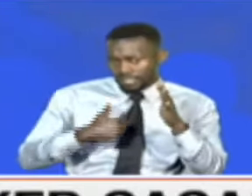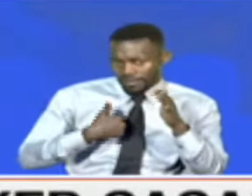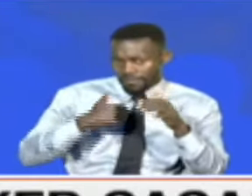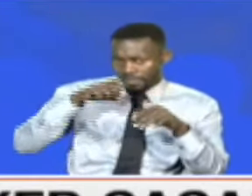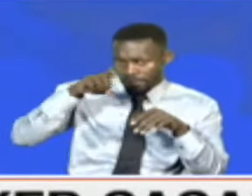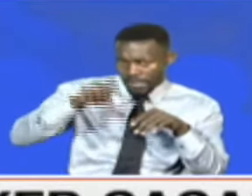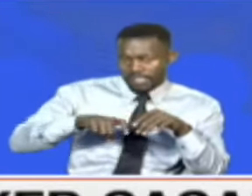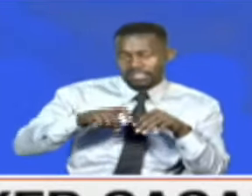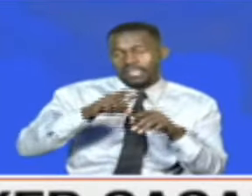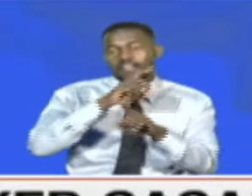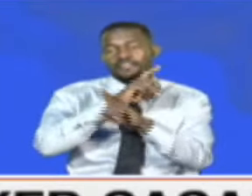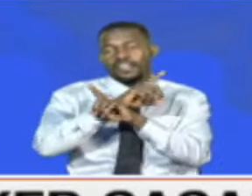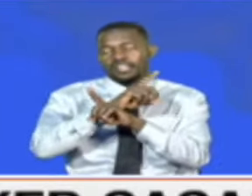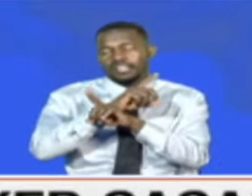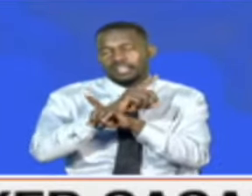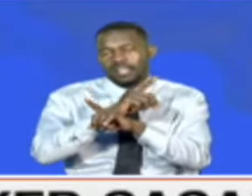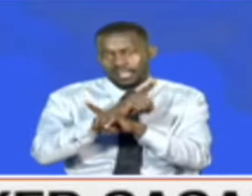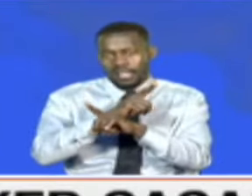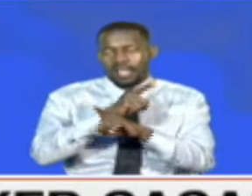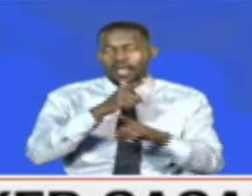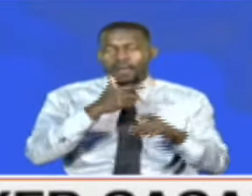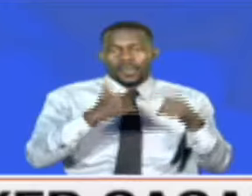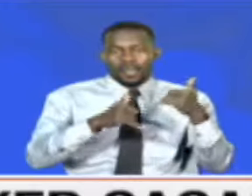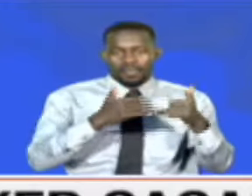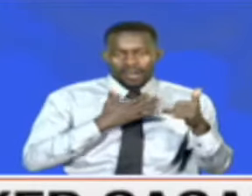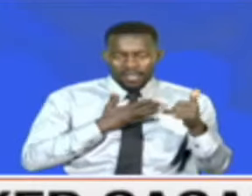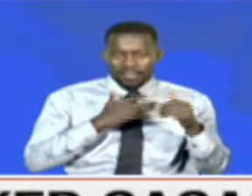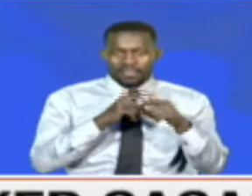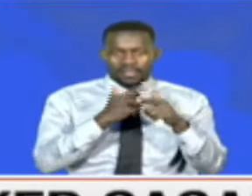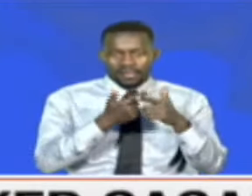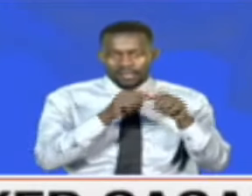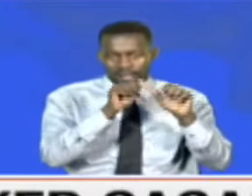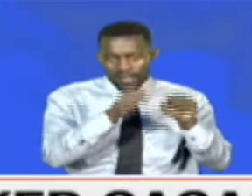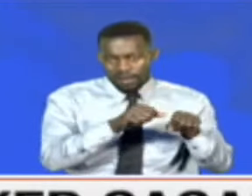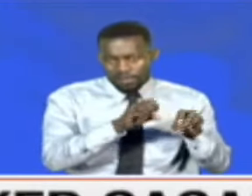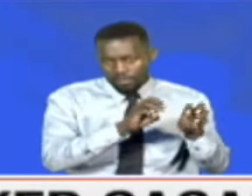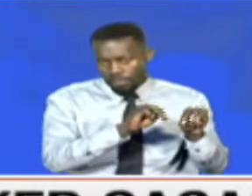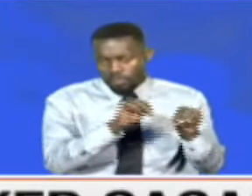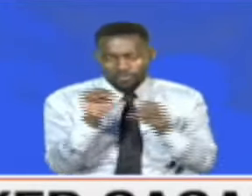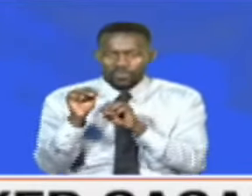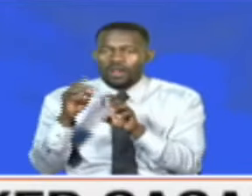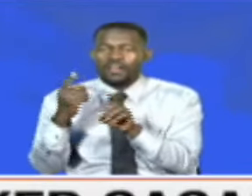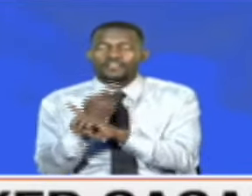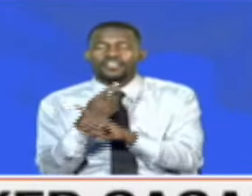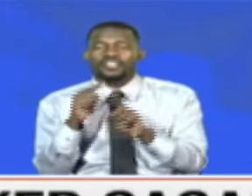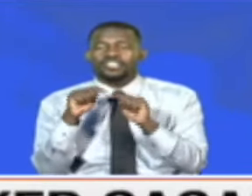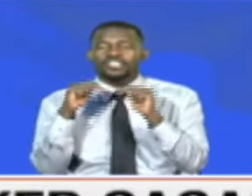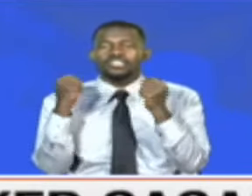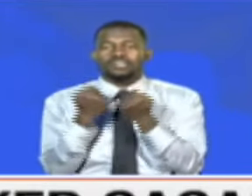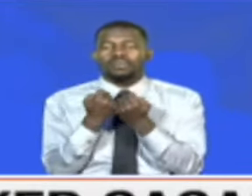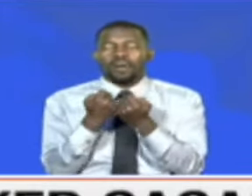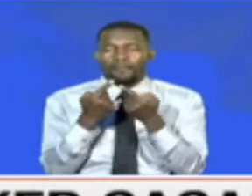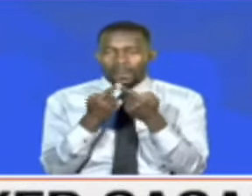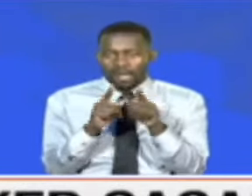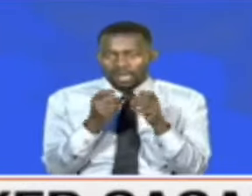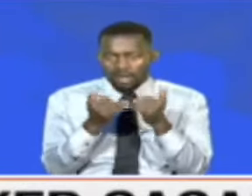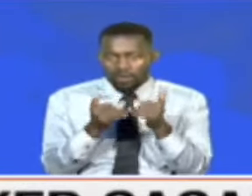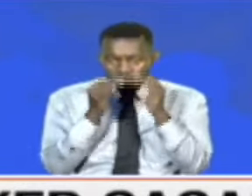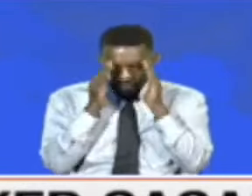ni move on to another club, ndo niweze pia kupata hiyo challenge na kuwa positive in terms